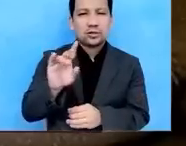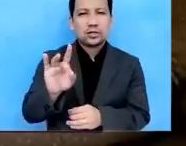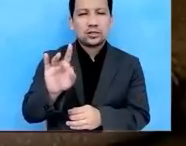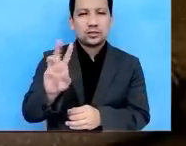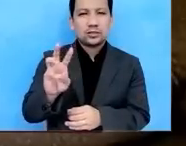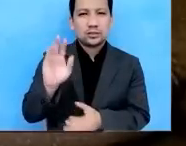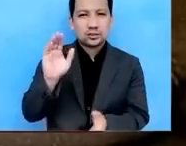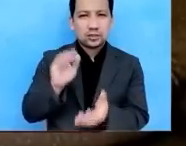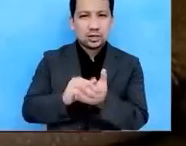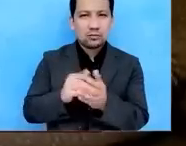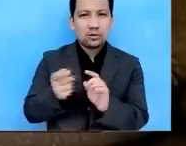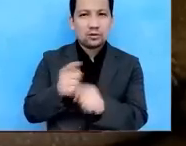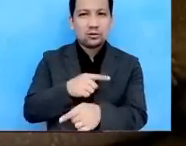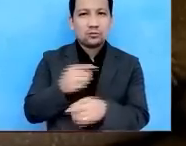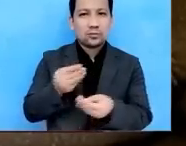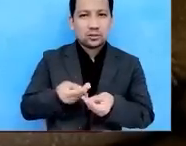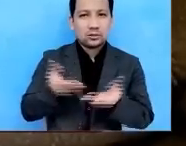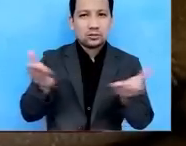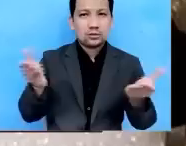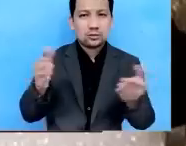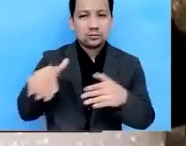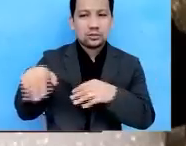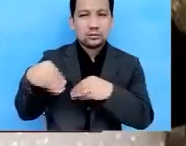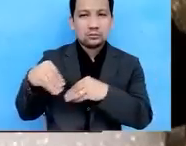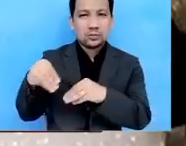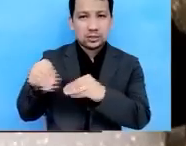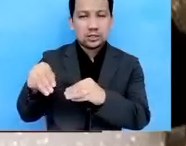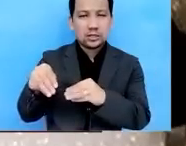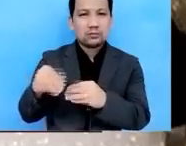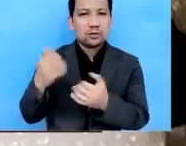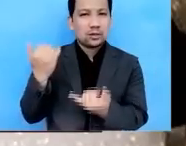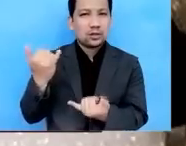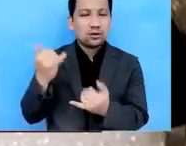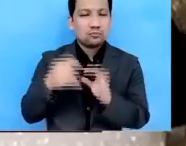tons dyan ang nailabas na sa merkado. Inaayos pa rin